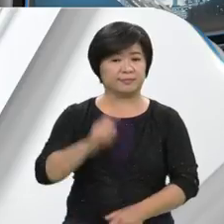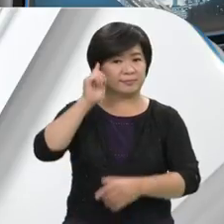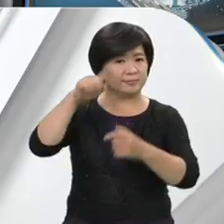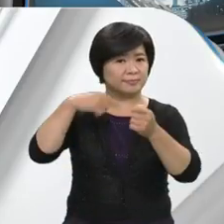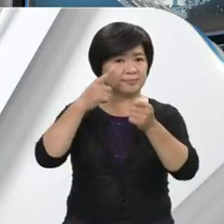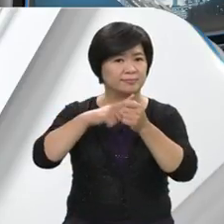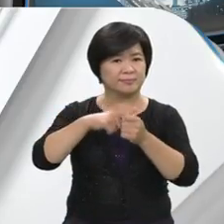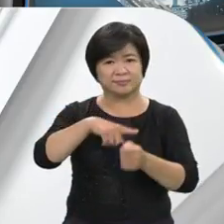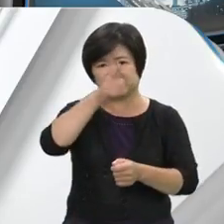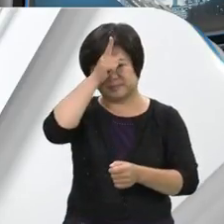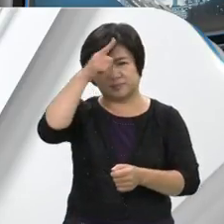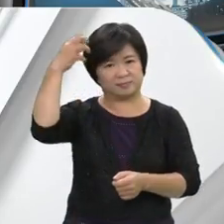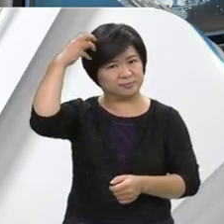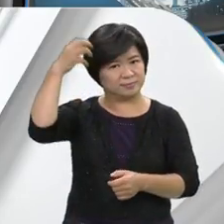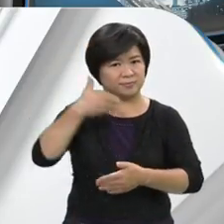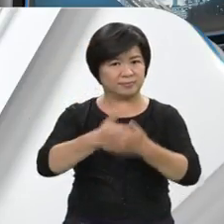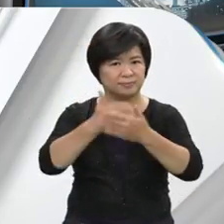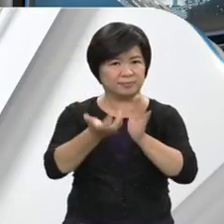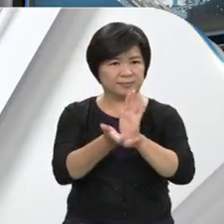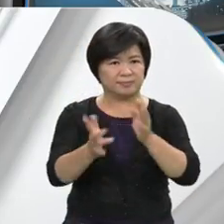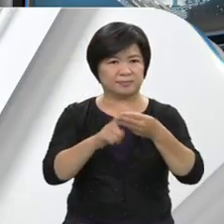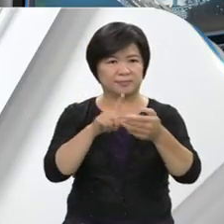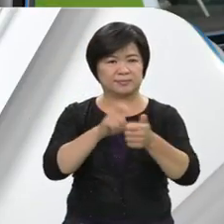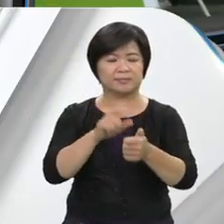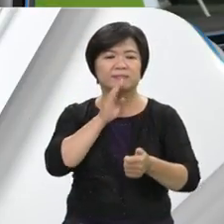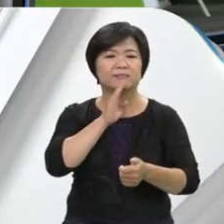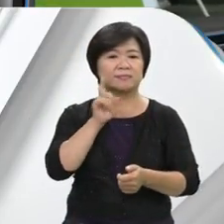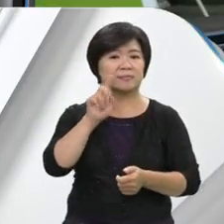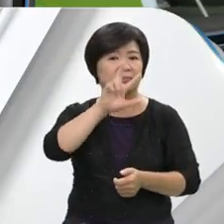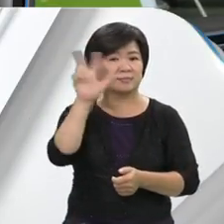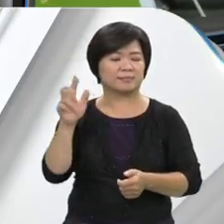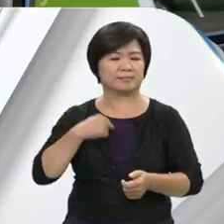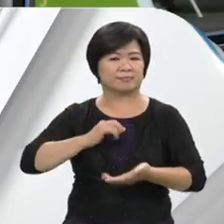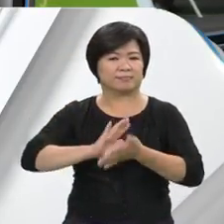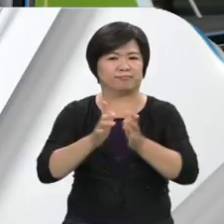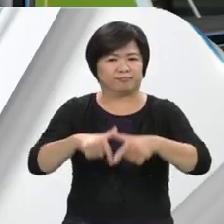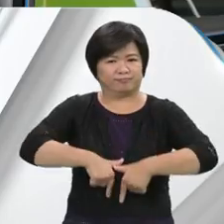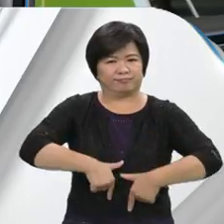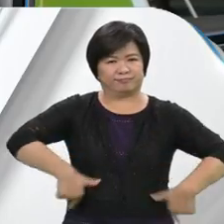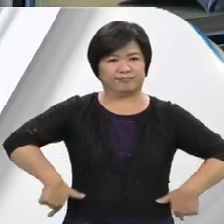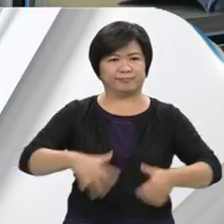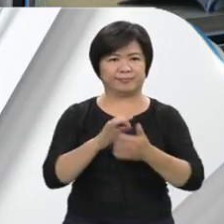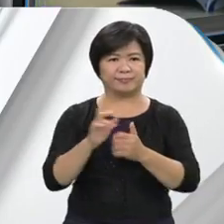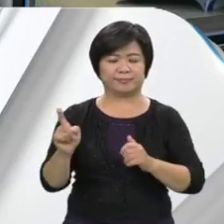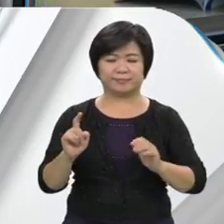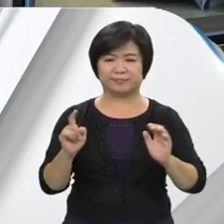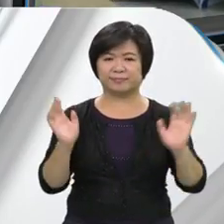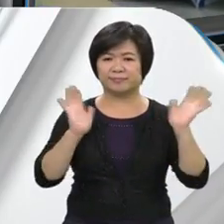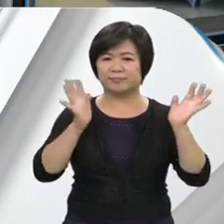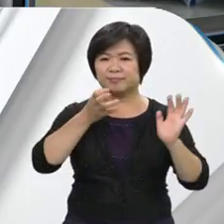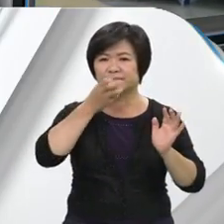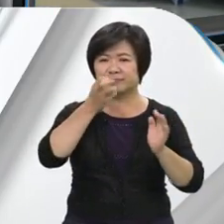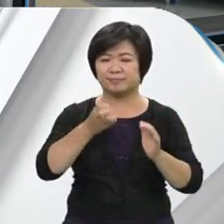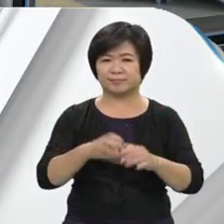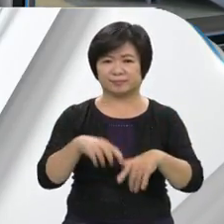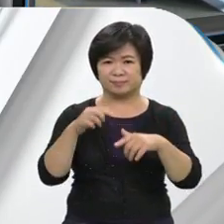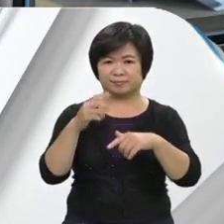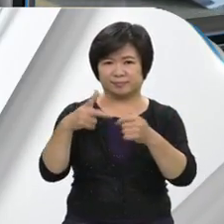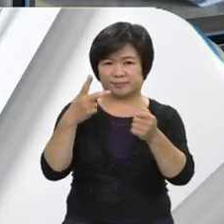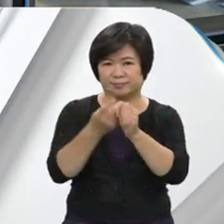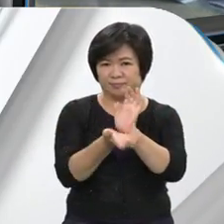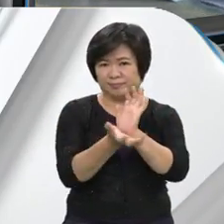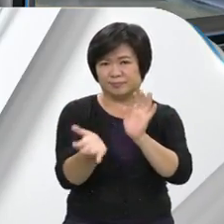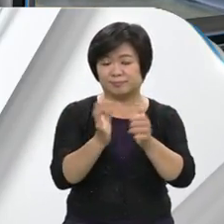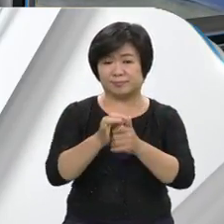明年慕尼黑上展的主题是该你爱变勇敢的。慕尼黑国际至少数年上展的主席马阿古